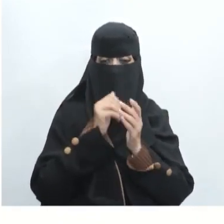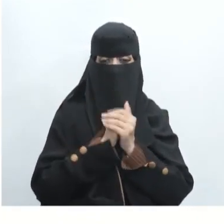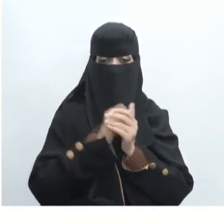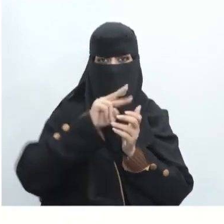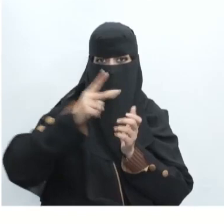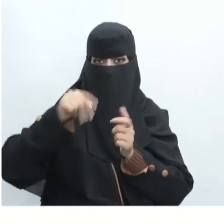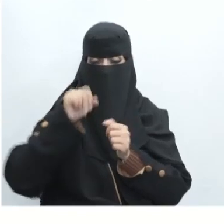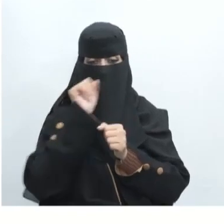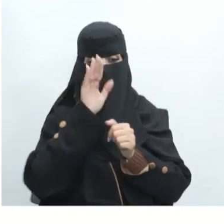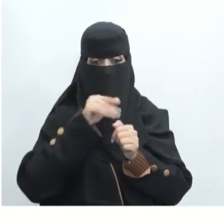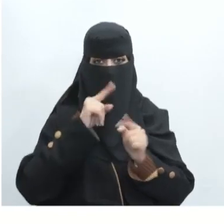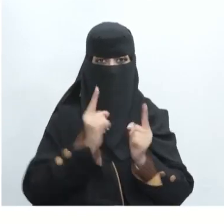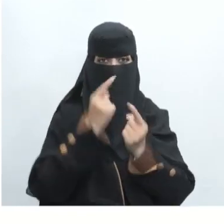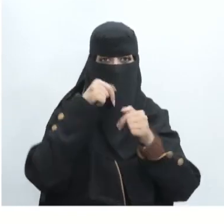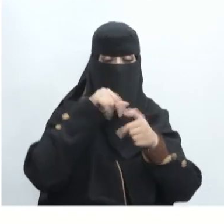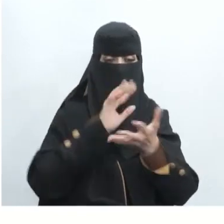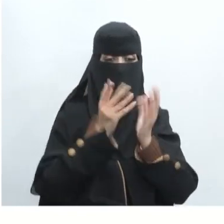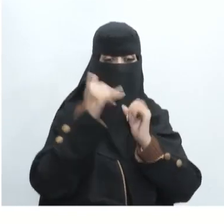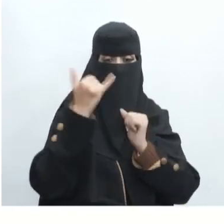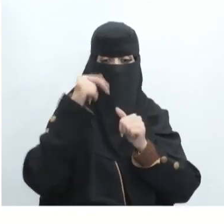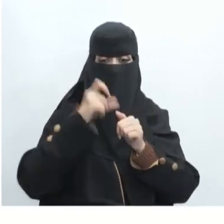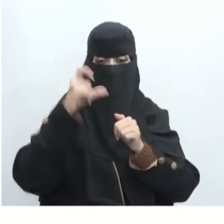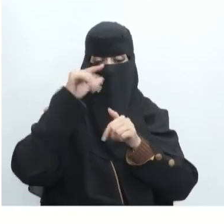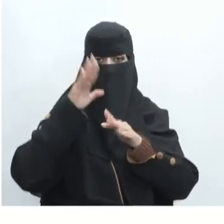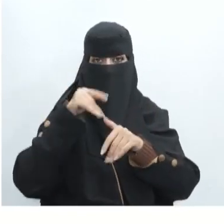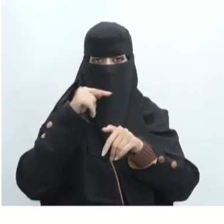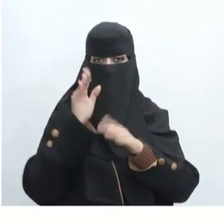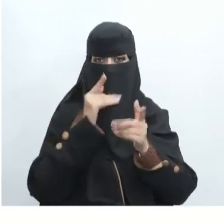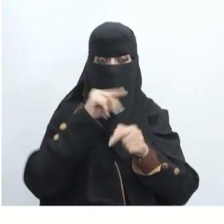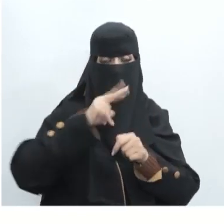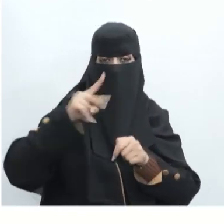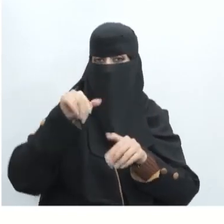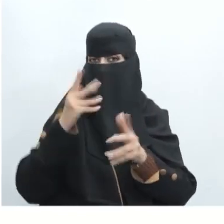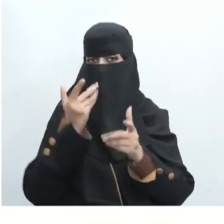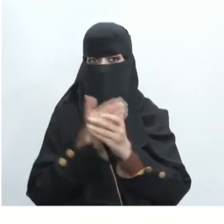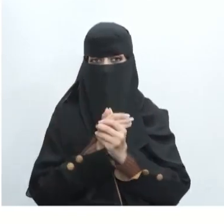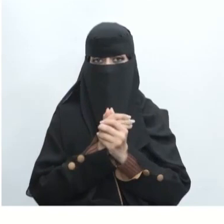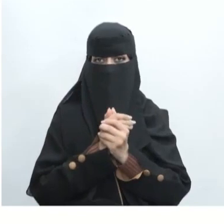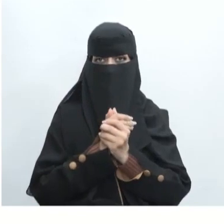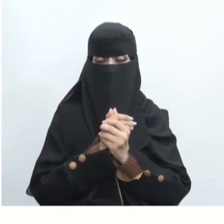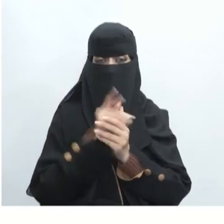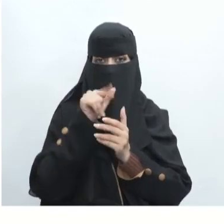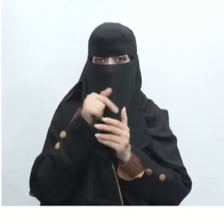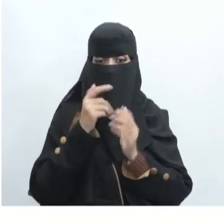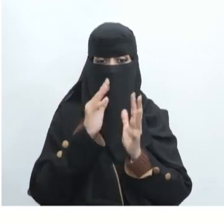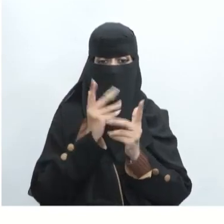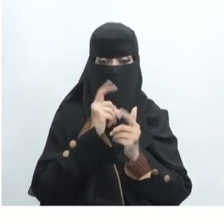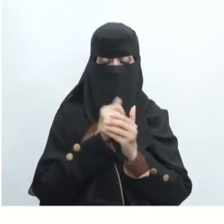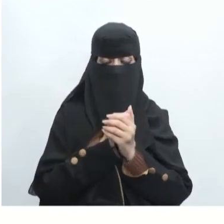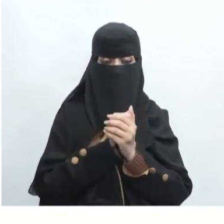تنوع الخصائص الطبيعيه في العالم العربي والاسلامي لماذا تتنوع الخصائص الطبيعيه